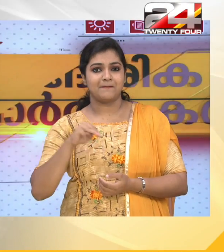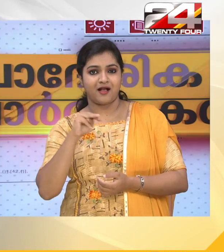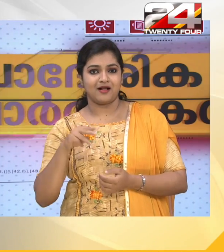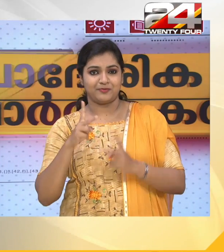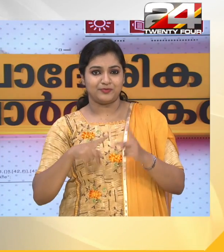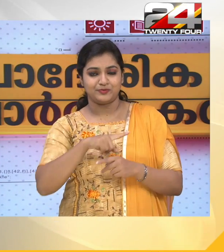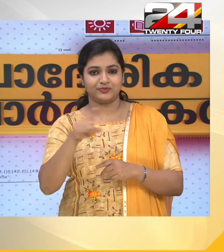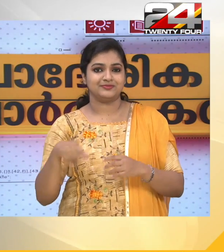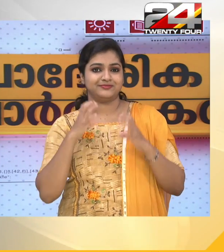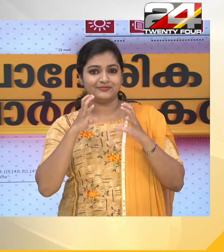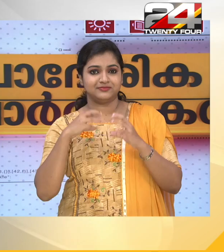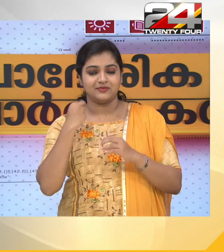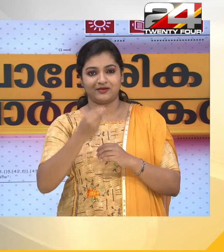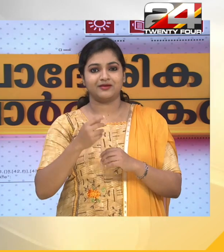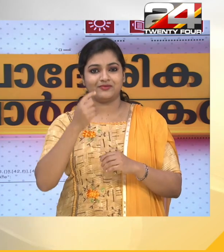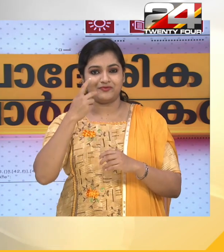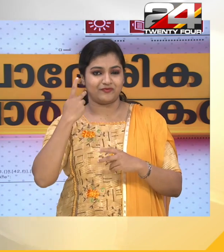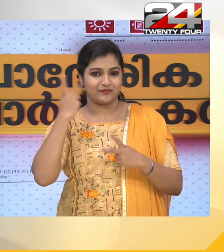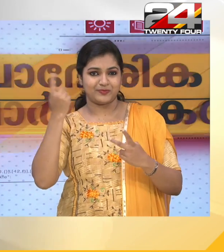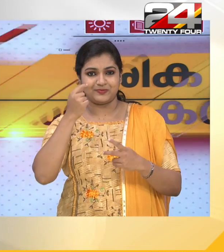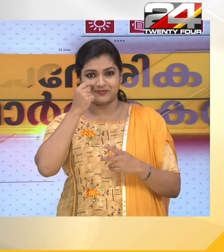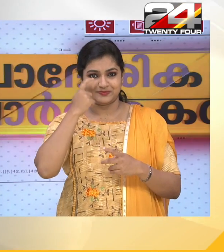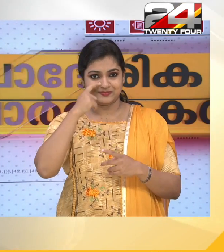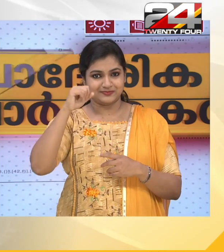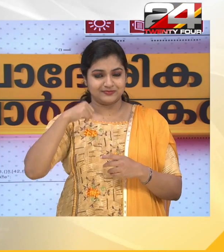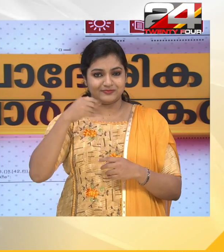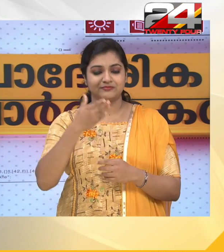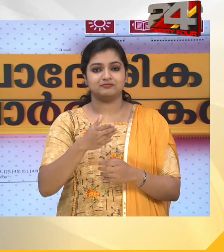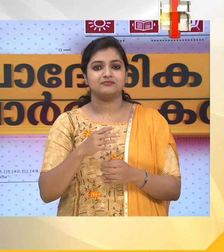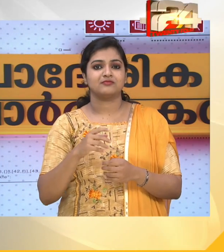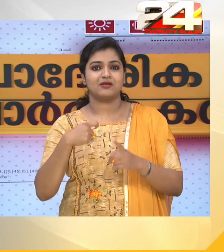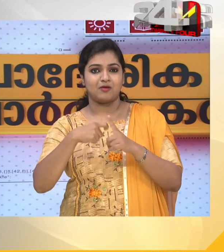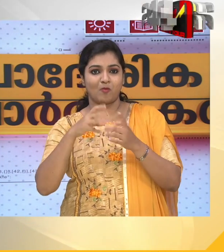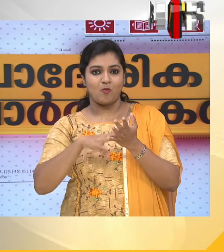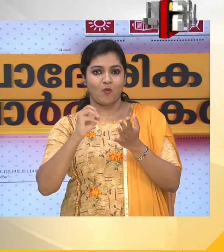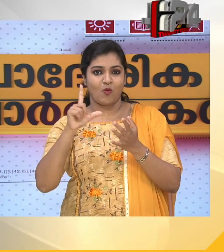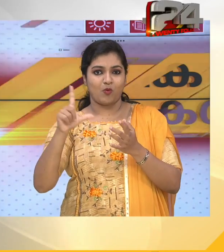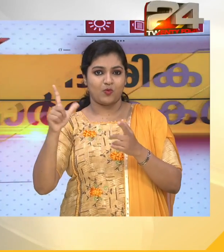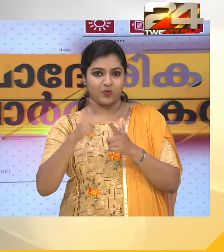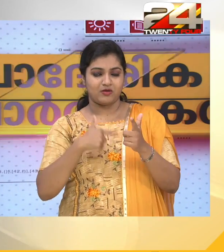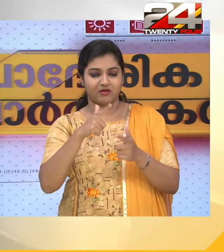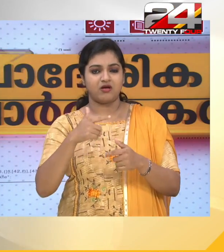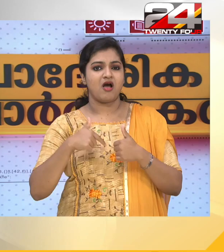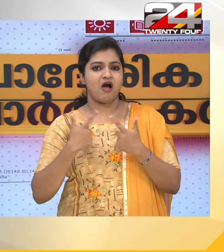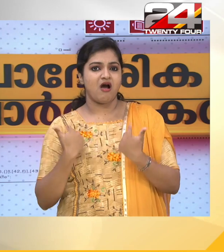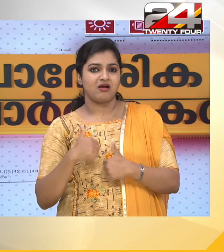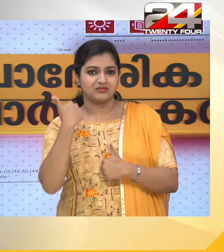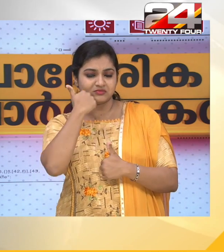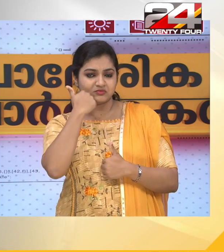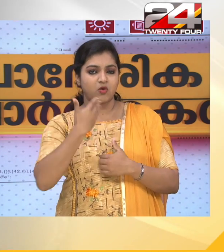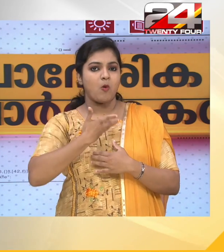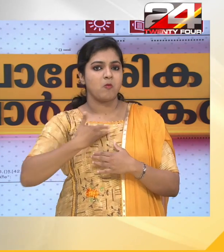മലയാളിയെ ചിരിപ്പിച്ച നടി കണ്ണമാലി മോളിയുടെ ജീവിതം വലിയ ദുരിതത്തിലാണ്. ഹൃദയസംബന്ധമായ അസുഖം ബാധിച്ച മോളി